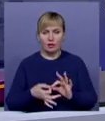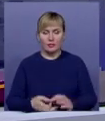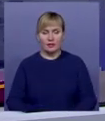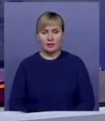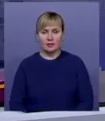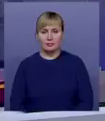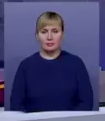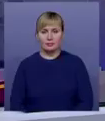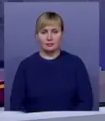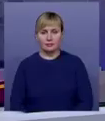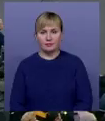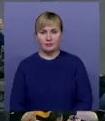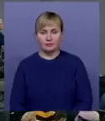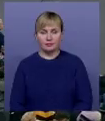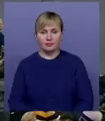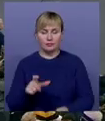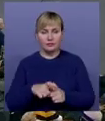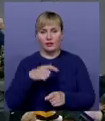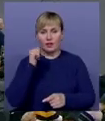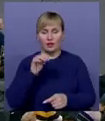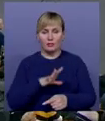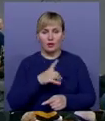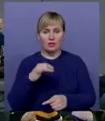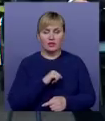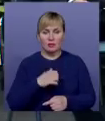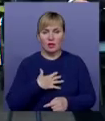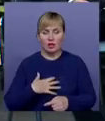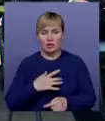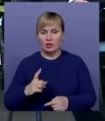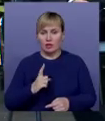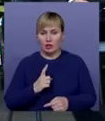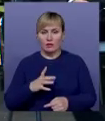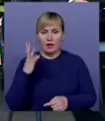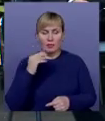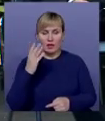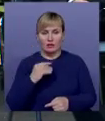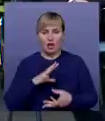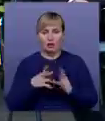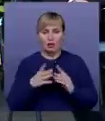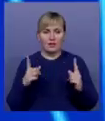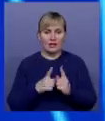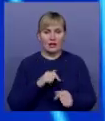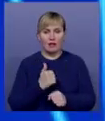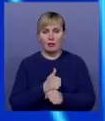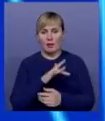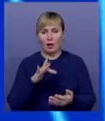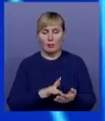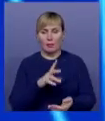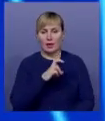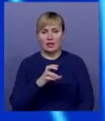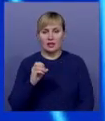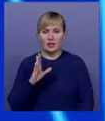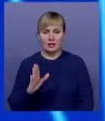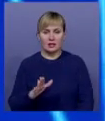мир зале мамой буквально вчера прошло одно из самых ожидаемых событий в жизни алматинцев отчетная встреча главы мегаполис оба ходжа нас